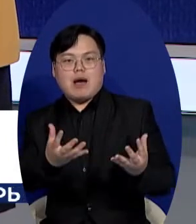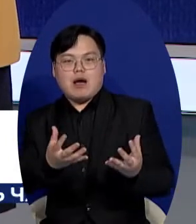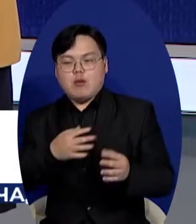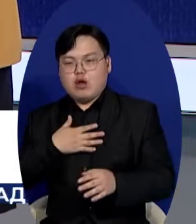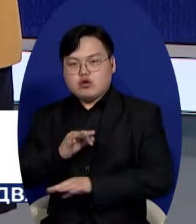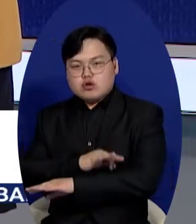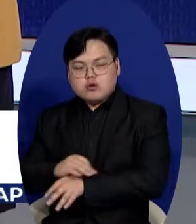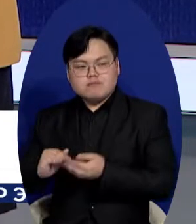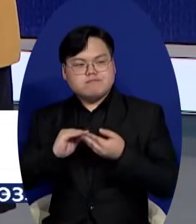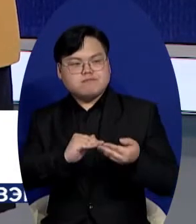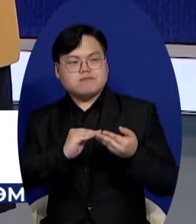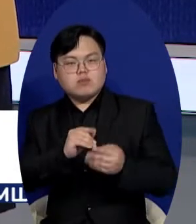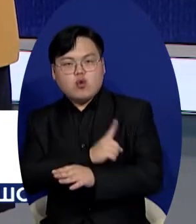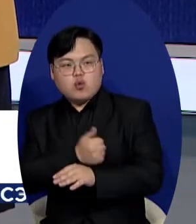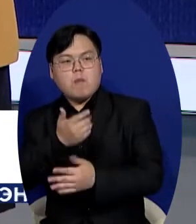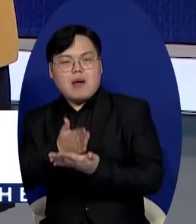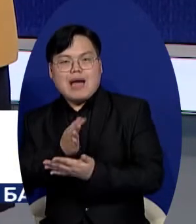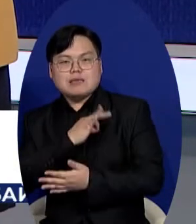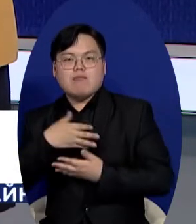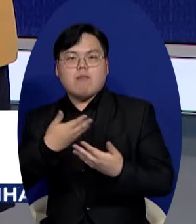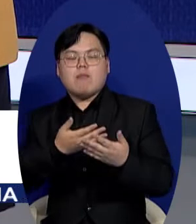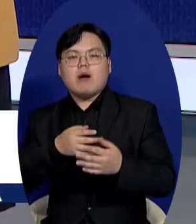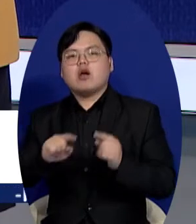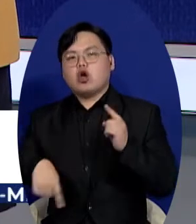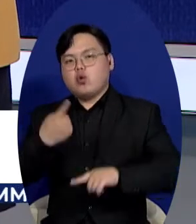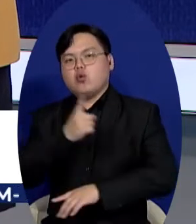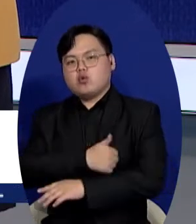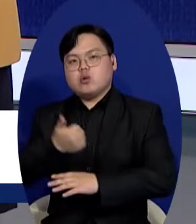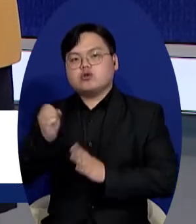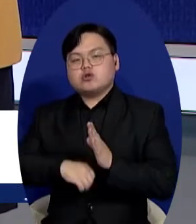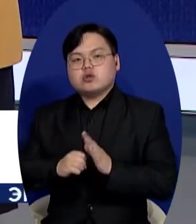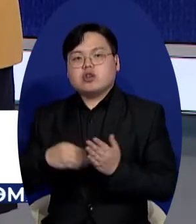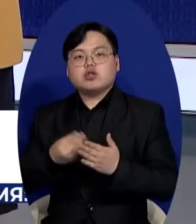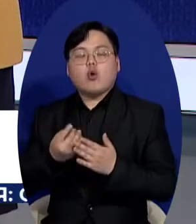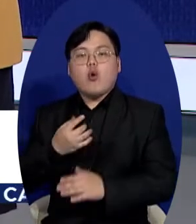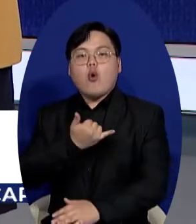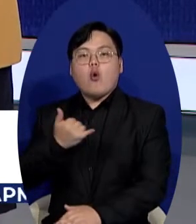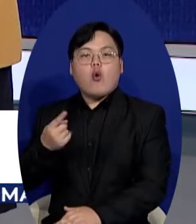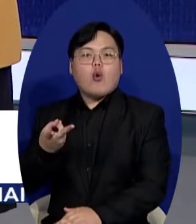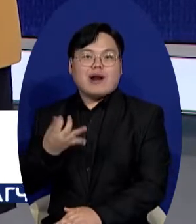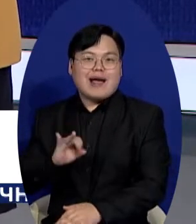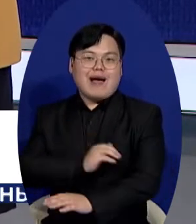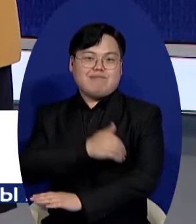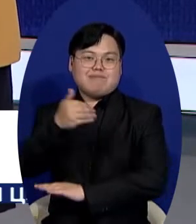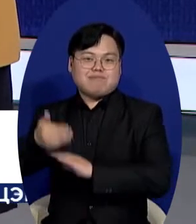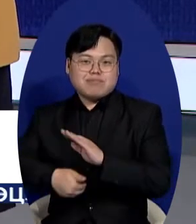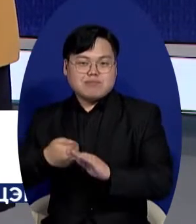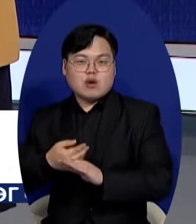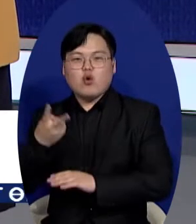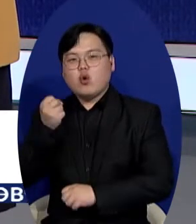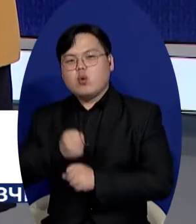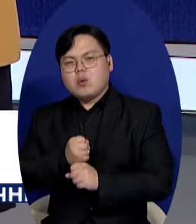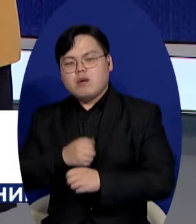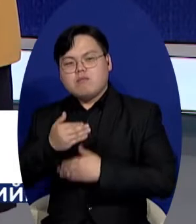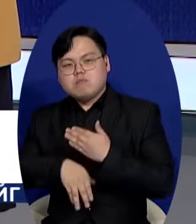нь хүртээдэг байх нь хамгийн үр дүнтэй нөлөө үзүүлдэг гэдгийг бол салбарынхаа хэлж байгаа. Тухайн уурхаа үйл ажиллагаа хэрхэн өрнөж байна, нөхцөл байдал,